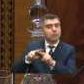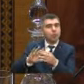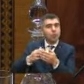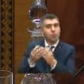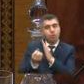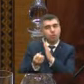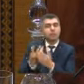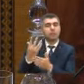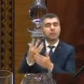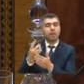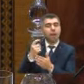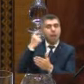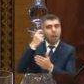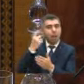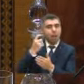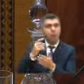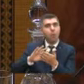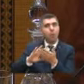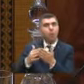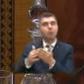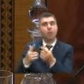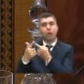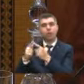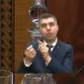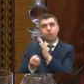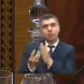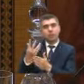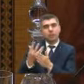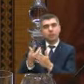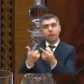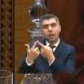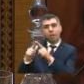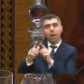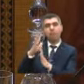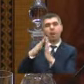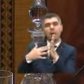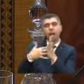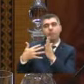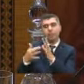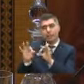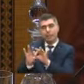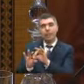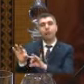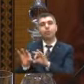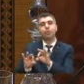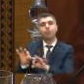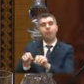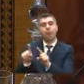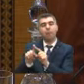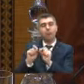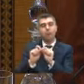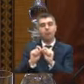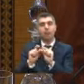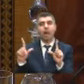أن نبتكر سبل وأسس جديدة لتنزيل برامج واستراتيجيات حقيقية